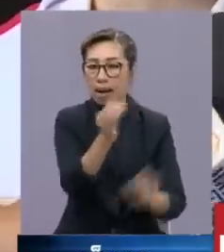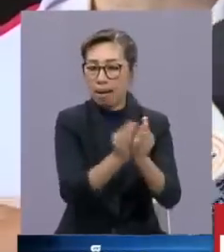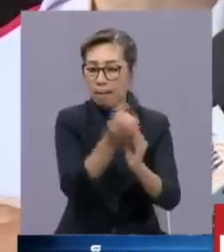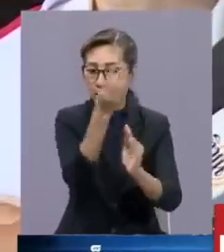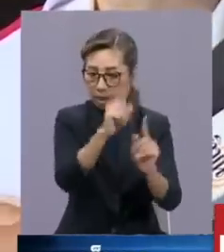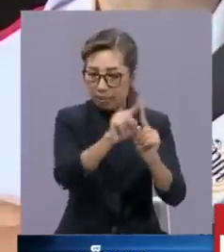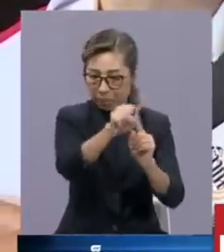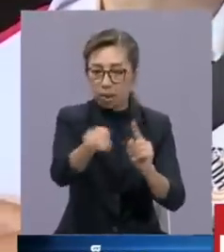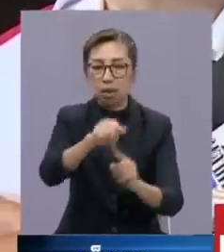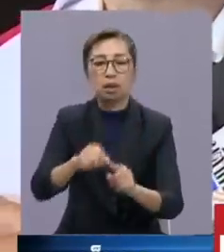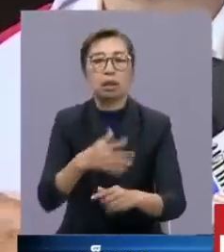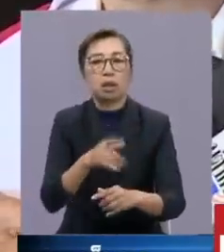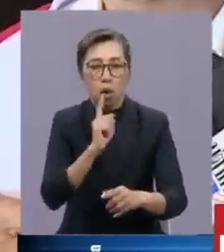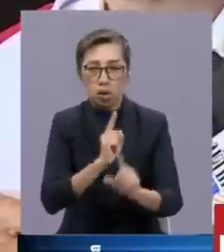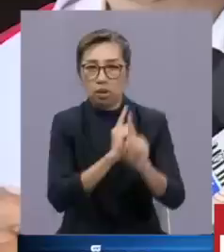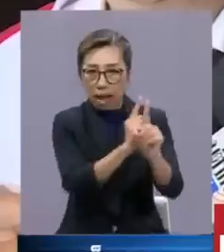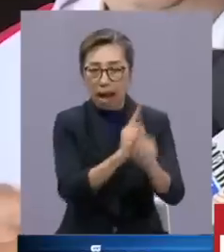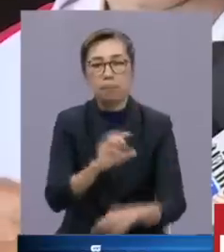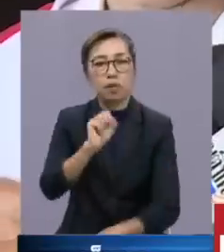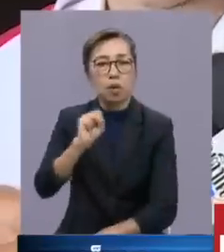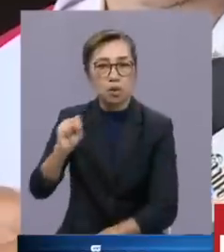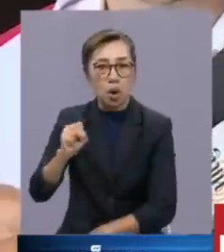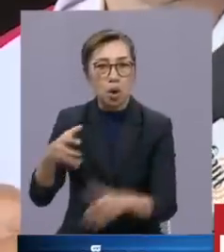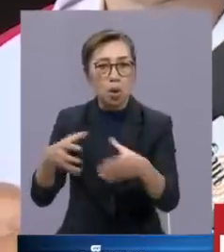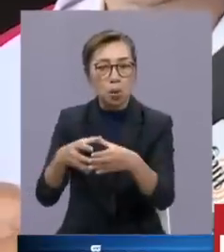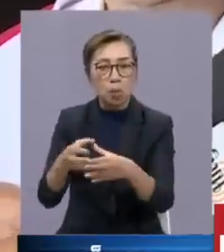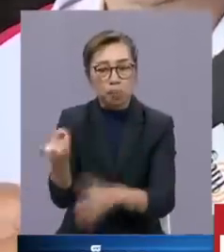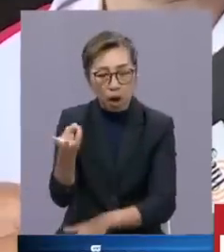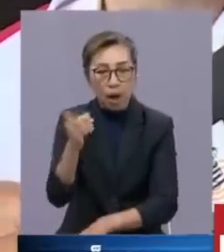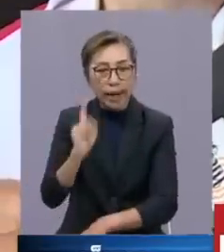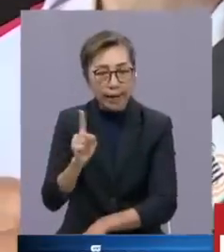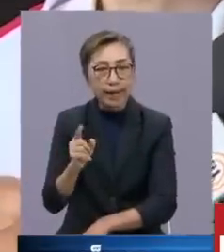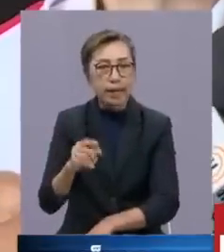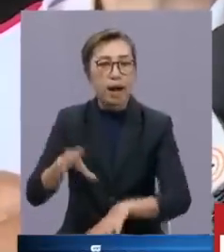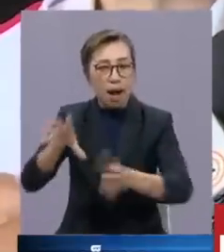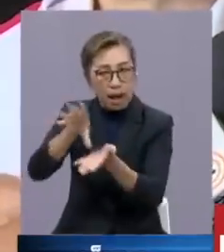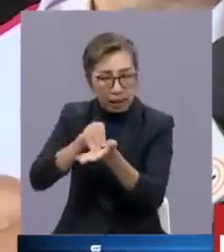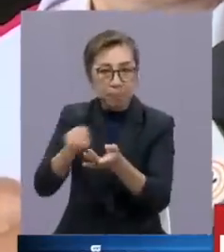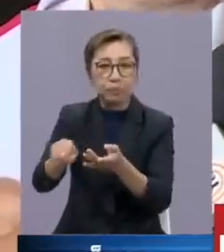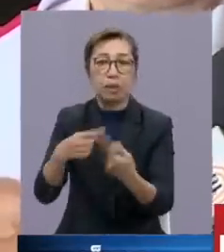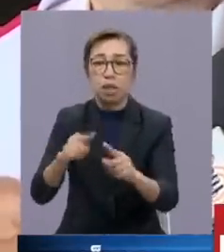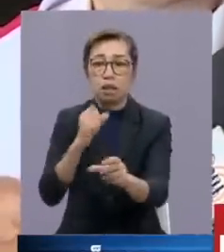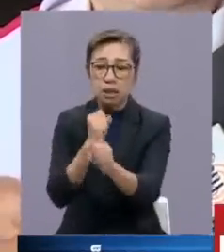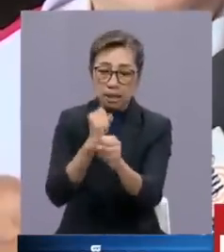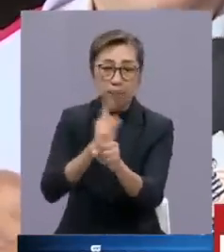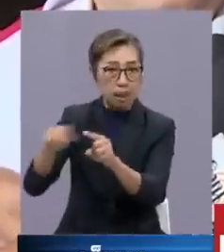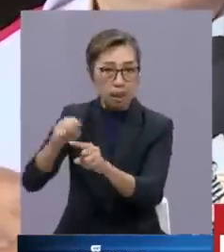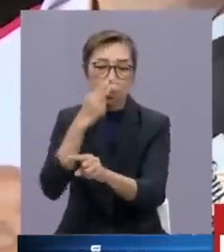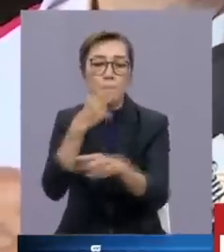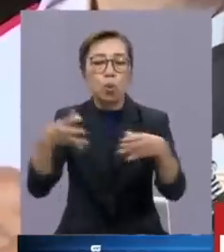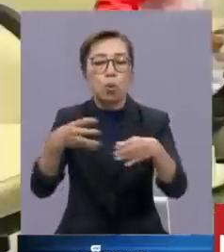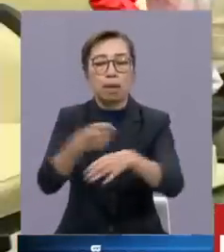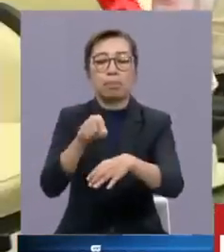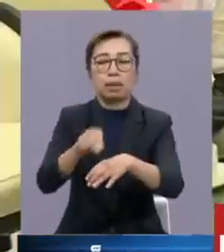างในการขับเคลื่อนดังนั้นกรณีถ้ามีความเห็นต่างที่หลากหลายก็จะต้องมีความเห็นร่วมของพรรคก่อนที่จะทำอะไรออกมา